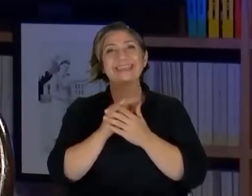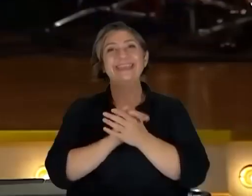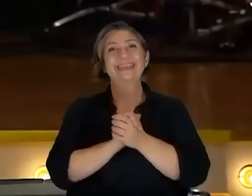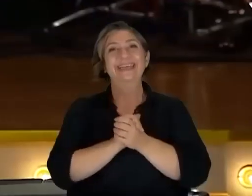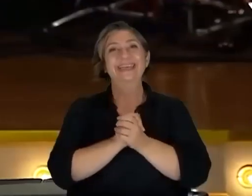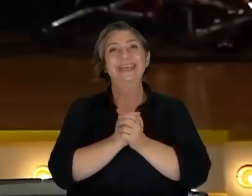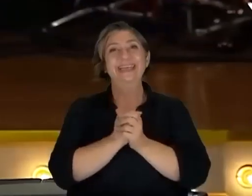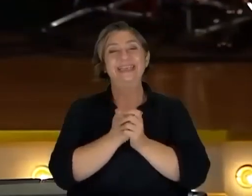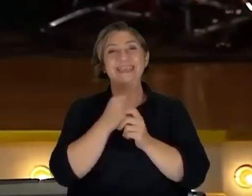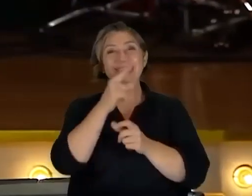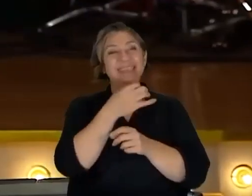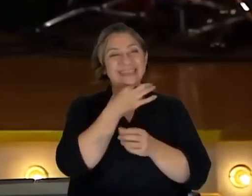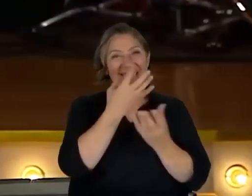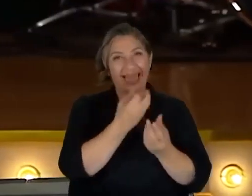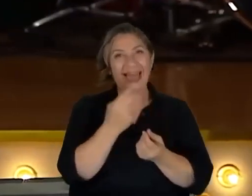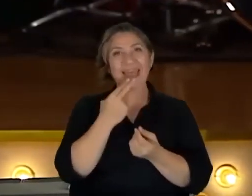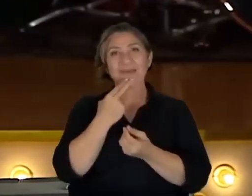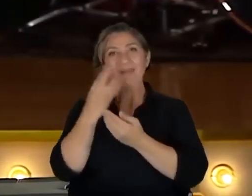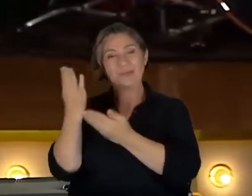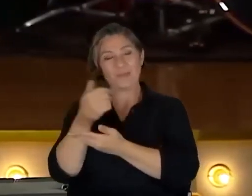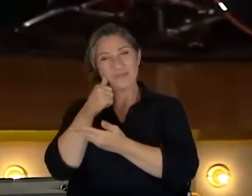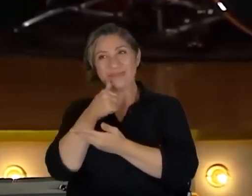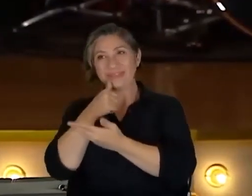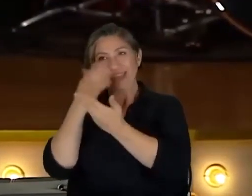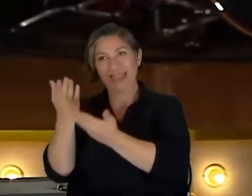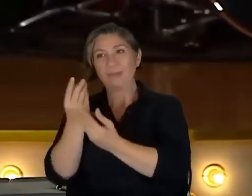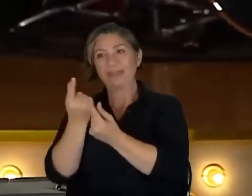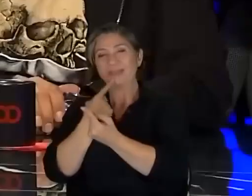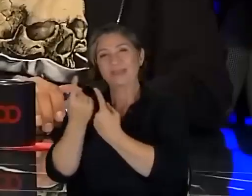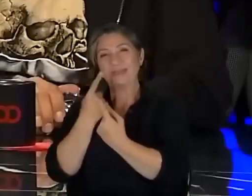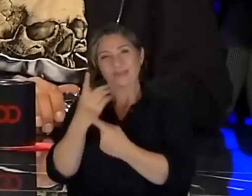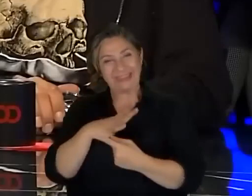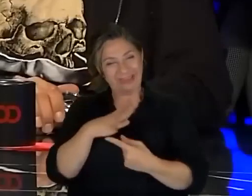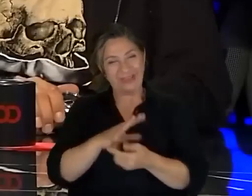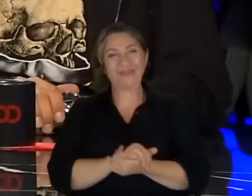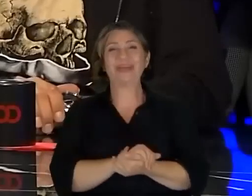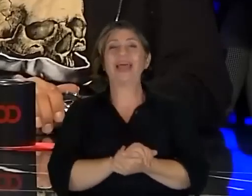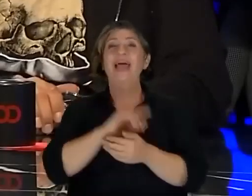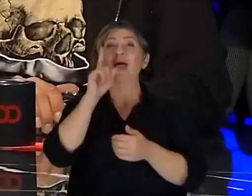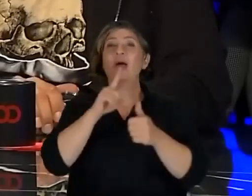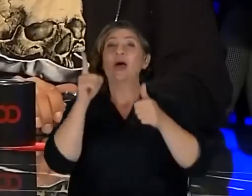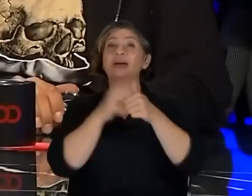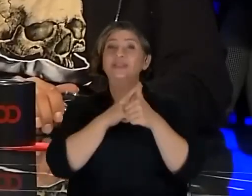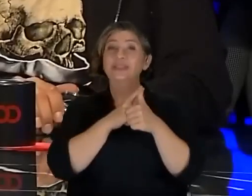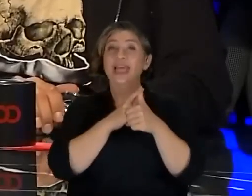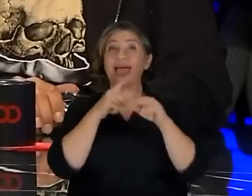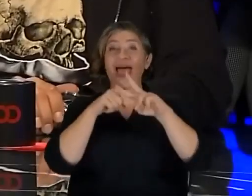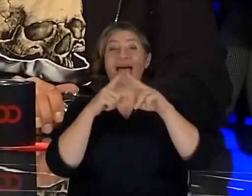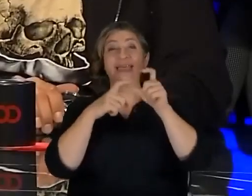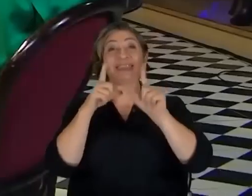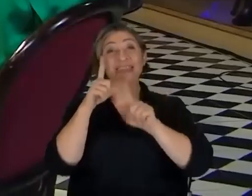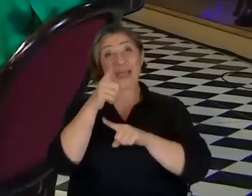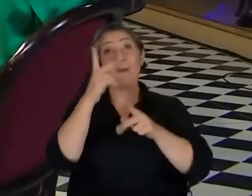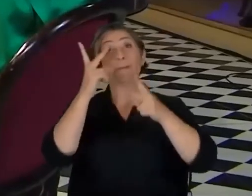Peki. Şimdi sizden izin alarak hanımefendiyle ve beyefendiyle biraz uğraşmak istiyorum. Önce tabii ki